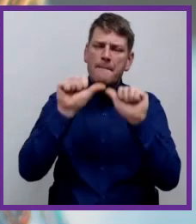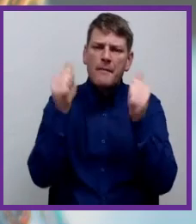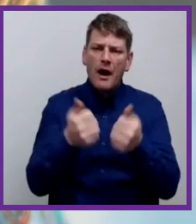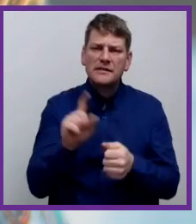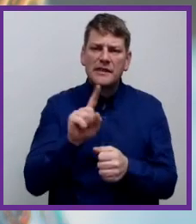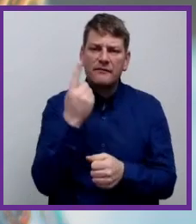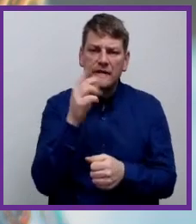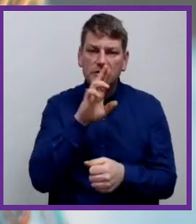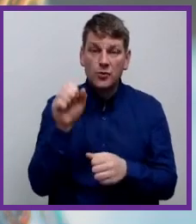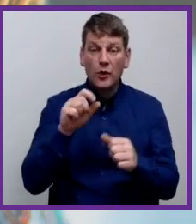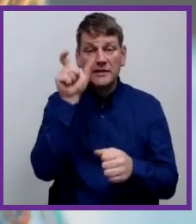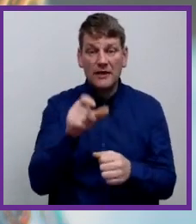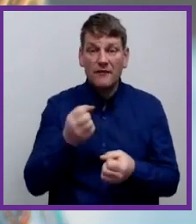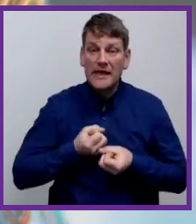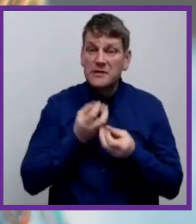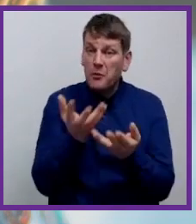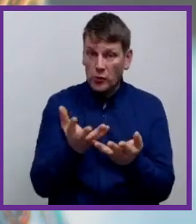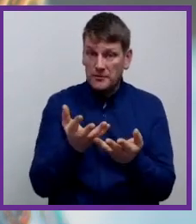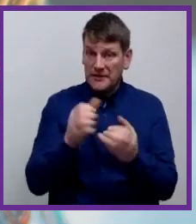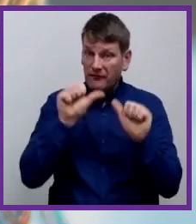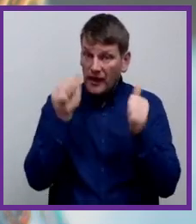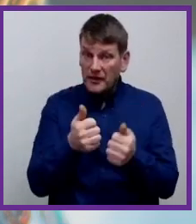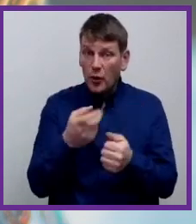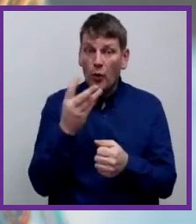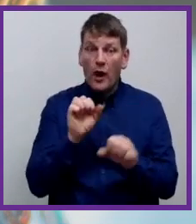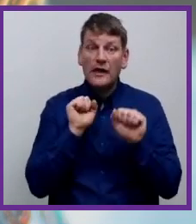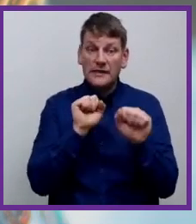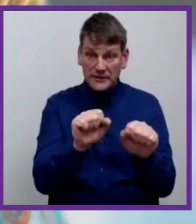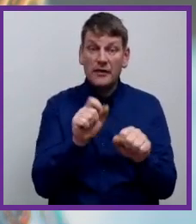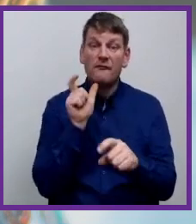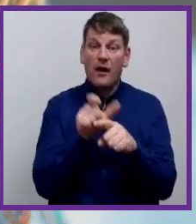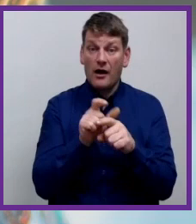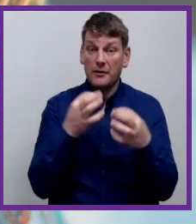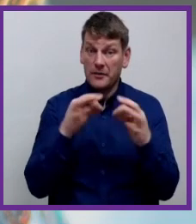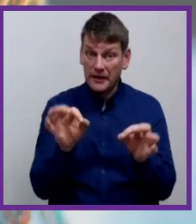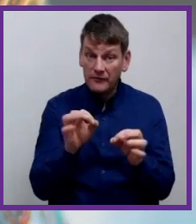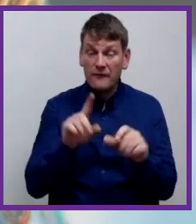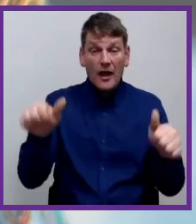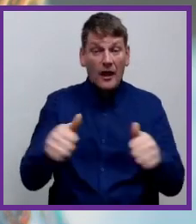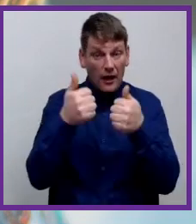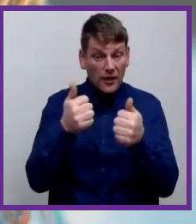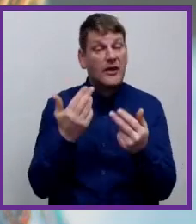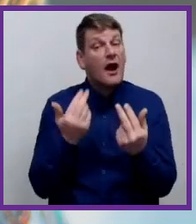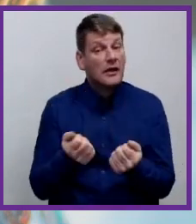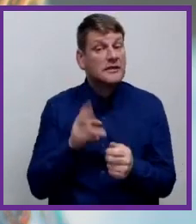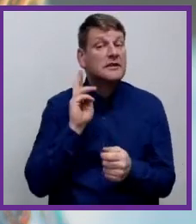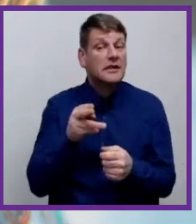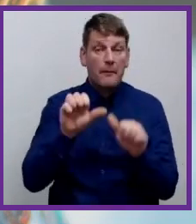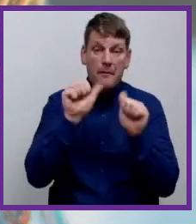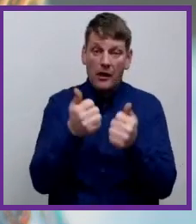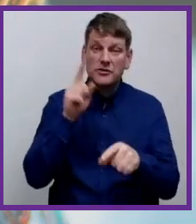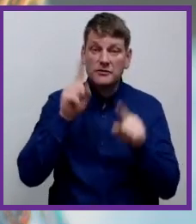Māksla ir viens no cilvēka izpausmes veidiem, ko aizsargā vārda brīvība. Vienlaikus jāatzīst, ka māksla